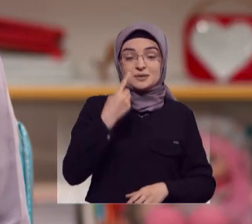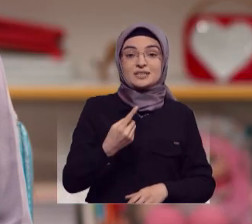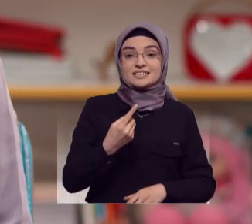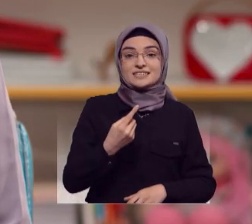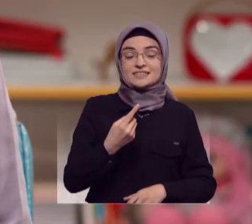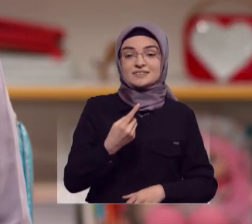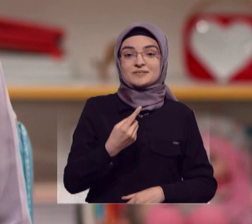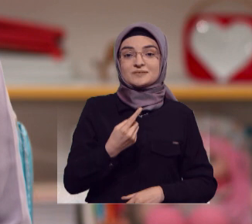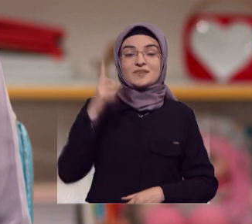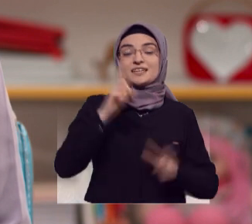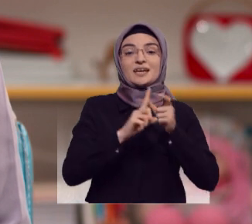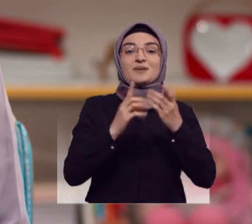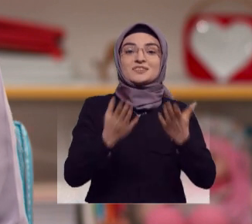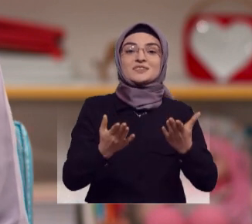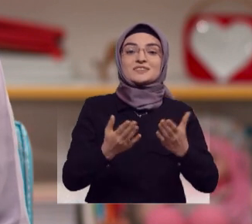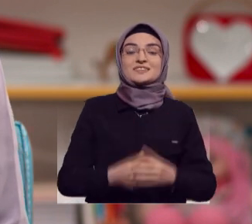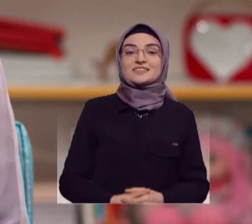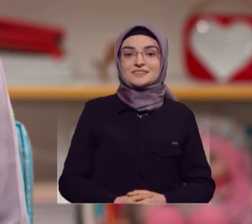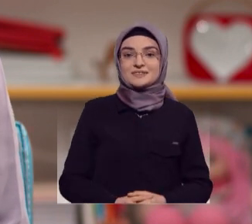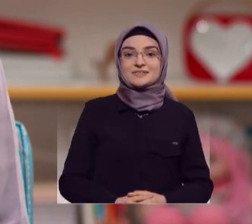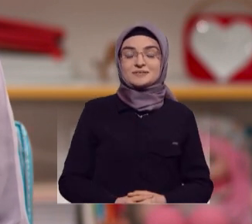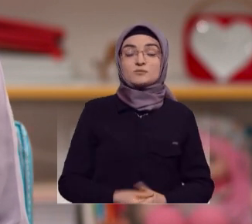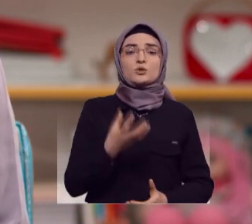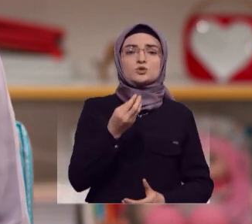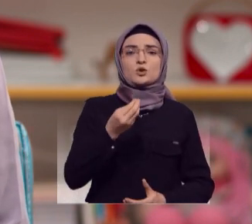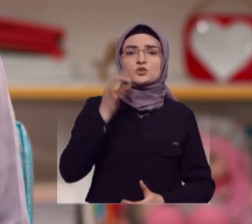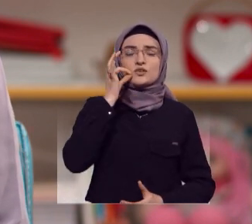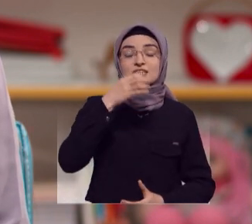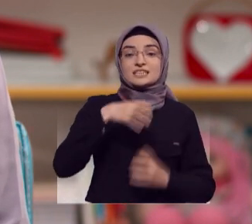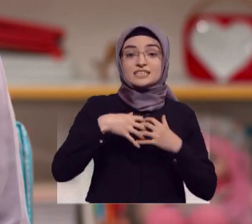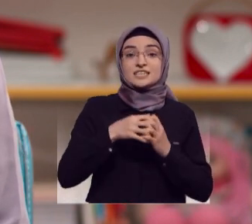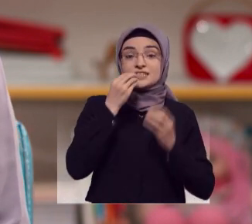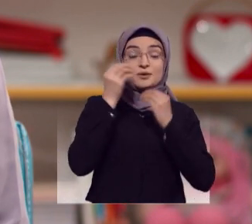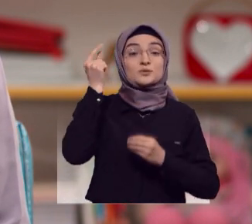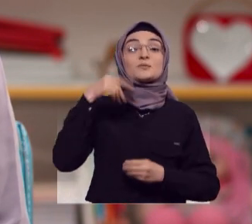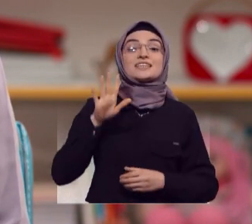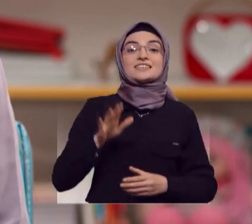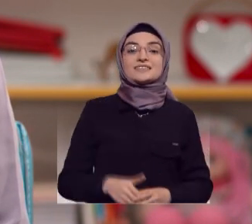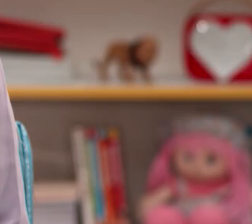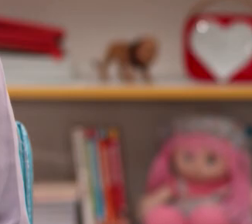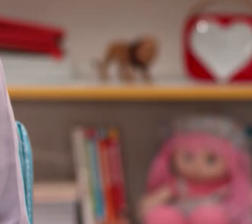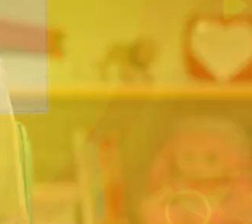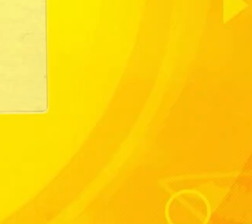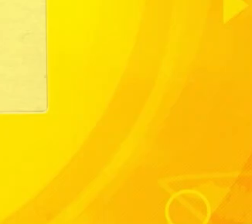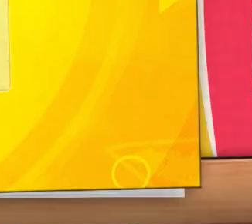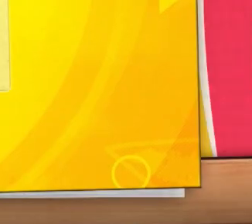Kendinize dikkat edin bir dahaki bölüme kadar. Allah'a emanet olun çocuklar. Bol bol fındık cevizi yemeyi unutmayın.